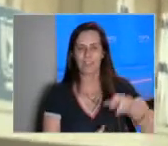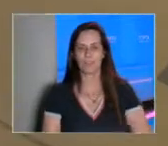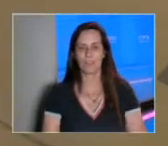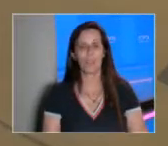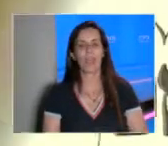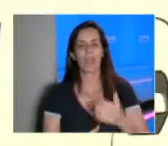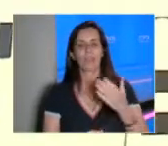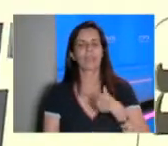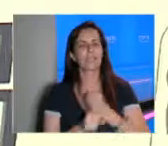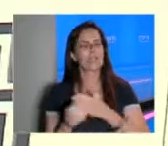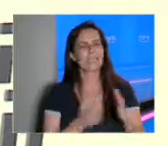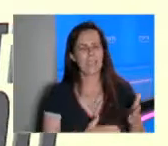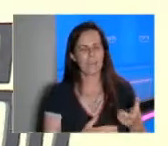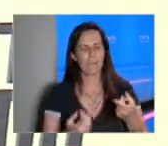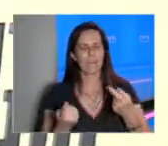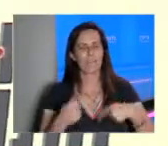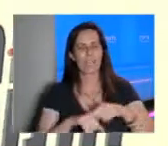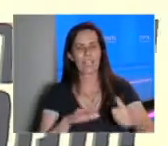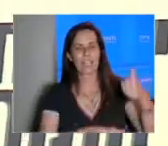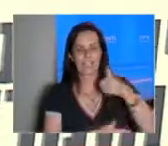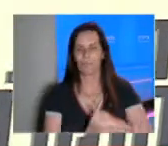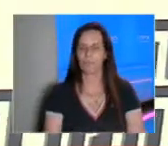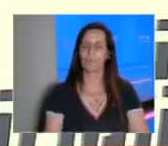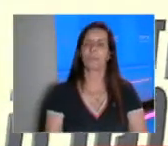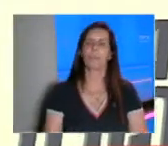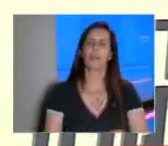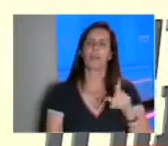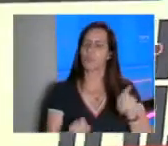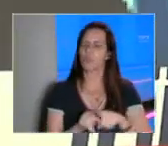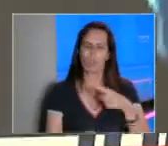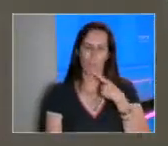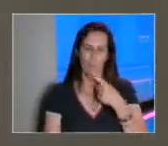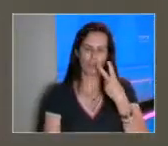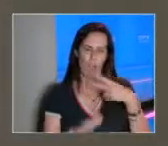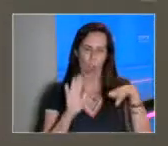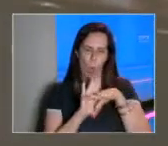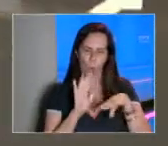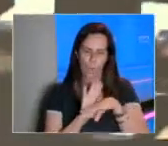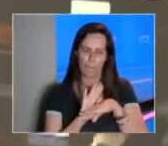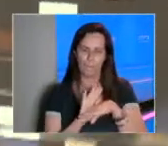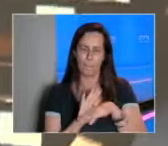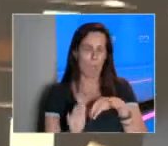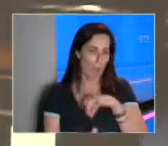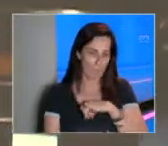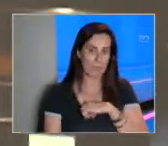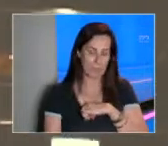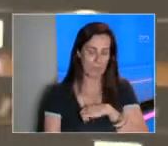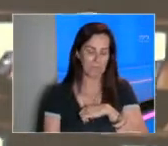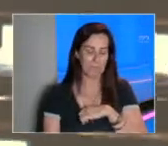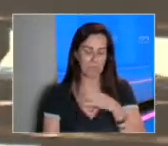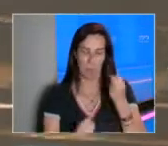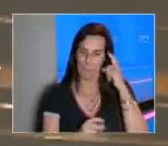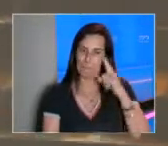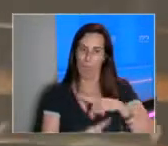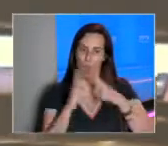ולימלך. עשה לנו סדר מוועדת השרים. כן, טוב, אז כפי שציינת, שני החוקים, איך נאמר, המעניינים ומעוררי המחלוקת,